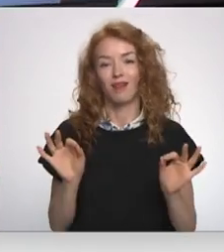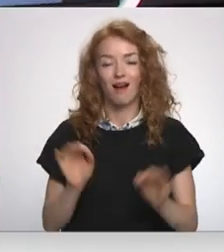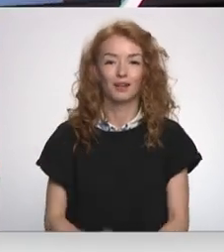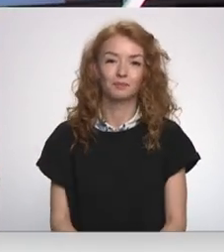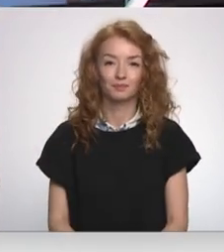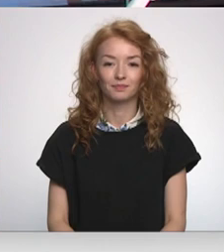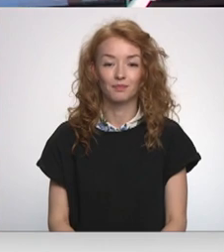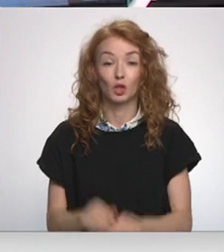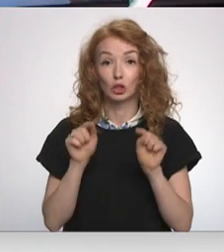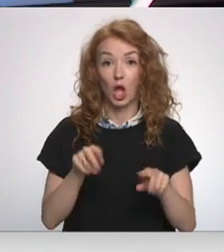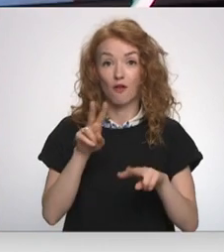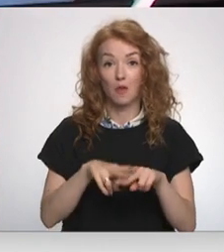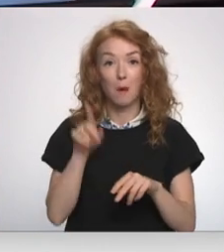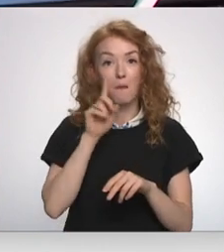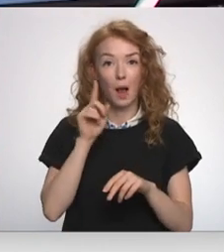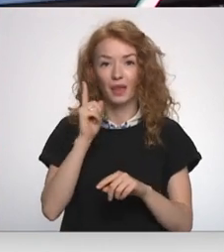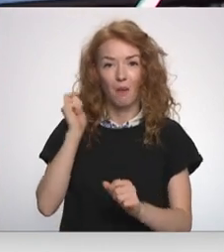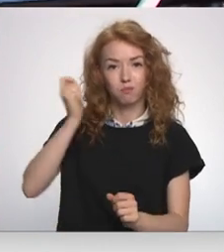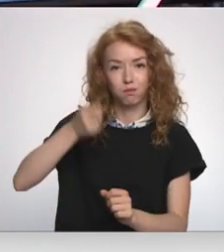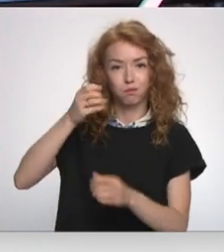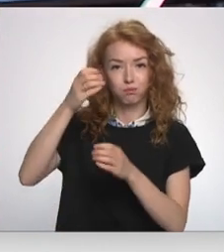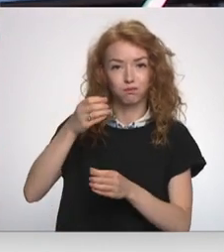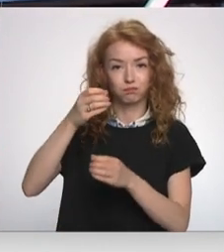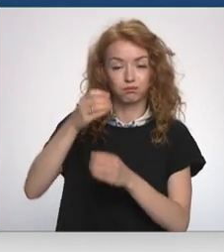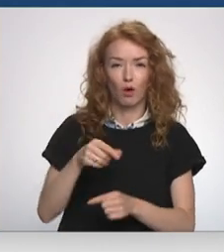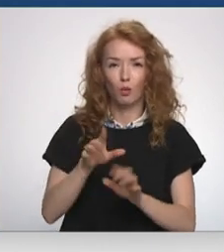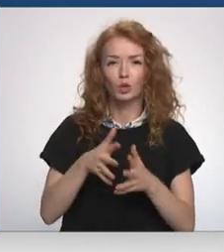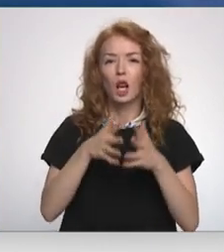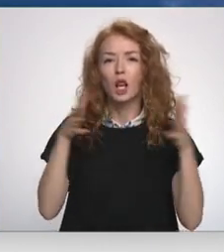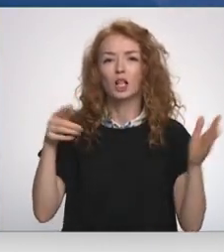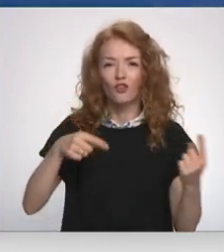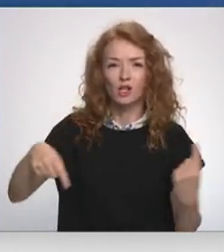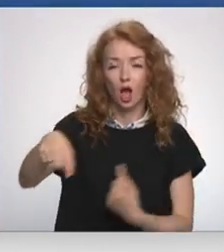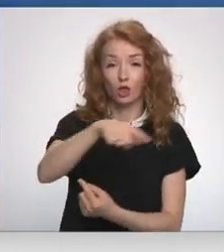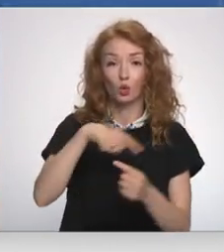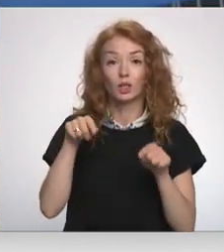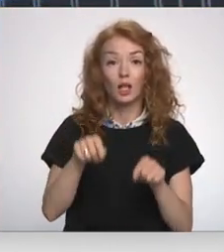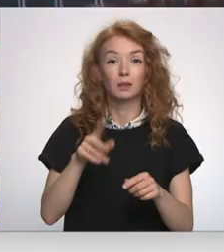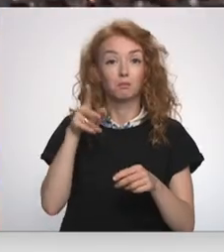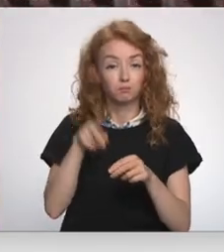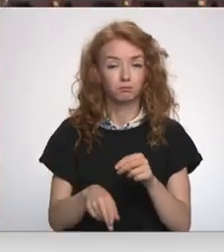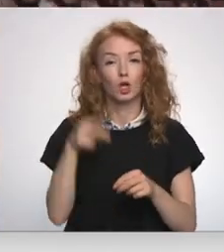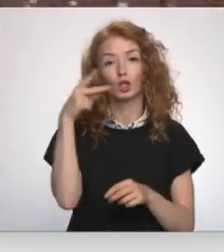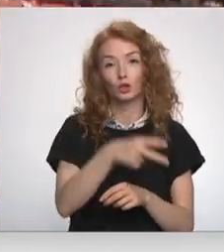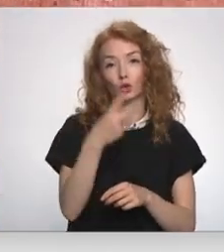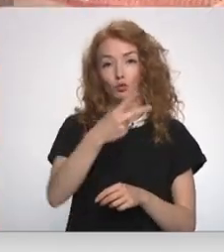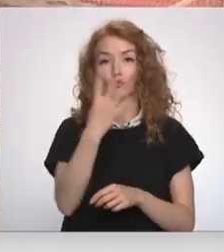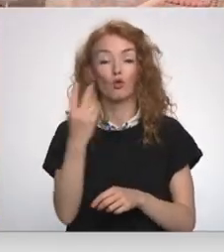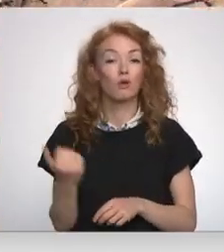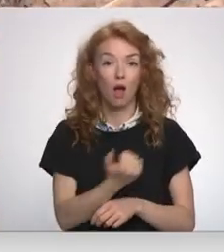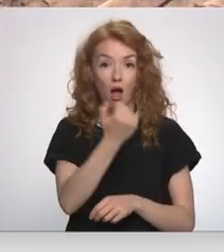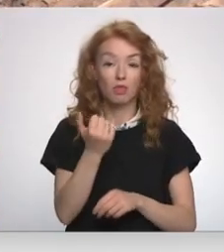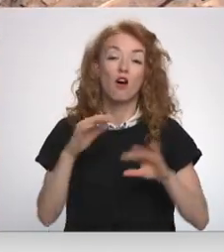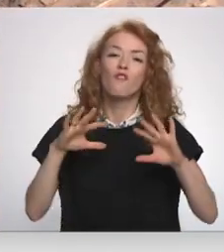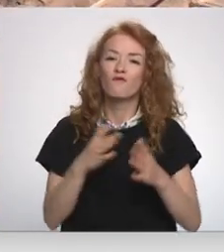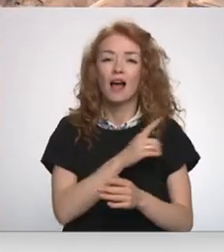vietā, kur pagaidām vēl dzen tikai pāļus, būs liels viedukts, stāsta būvnieks. Tas tiks pabeigts 2024. Gadā vai